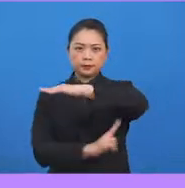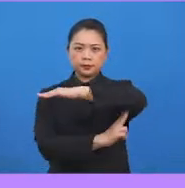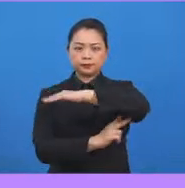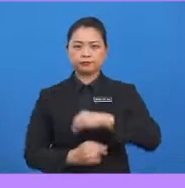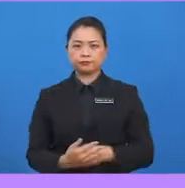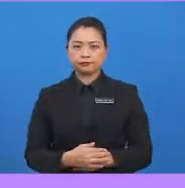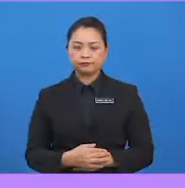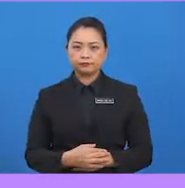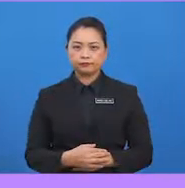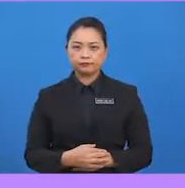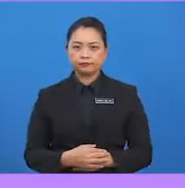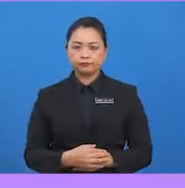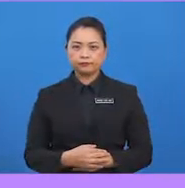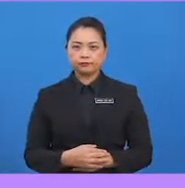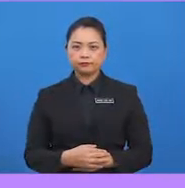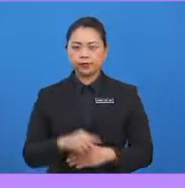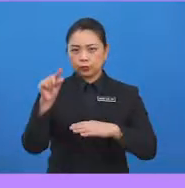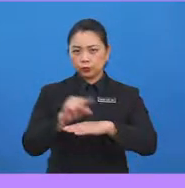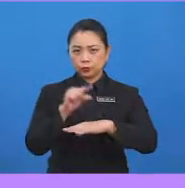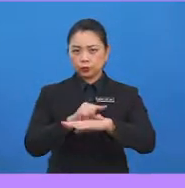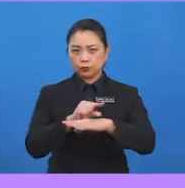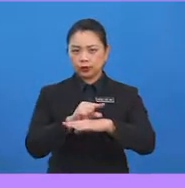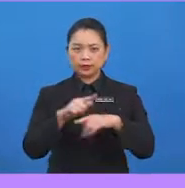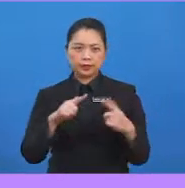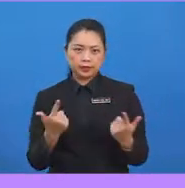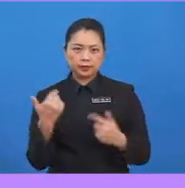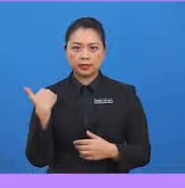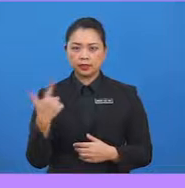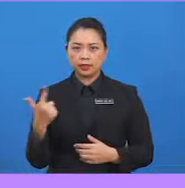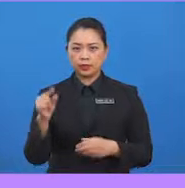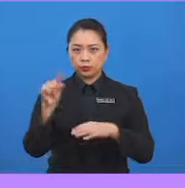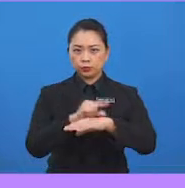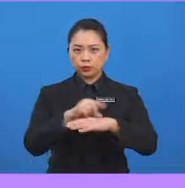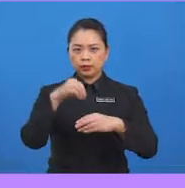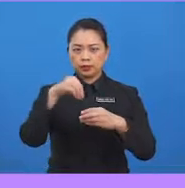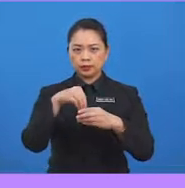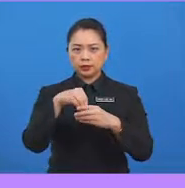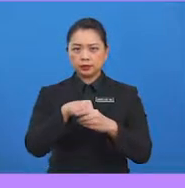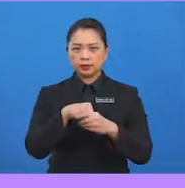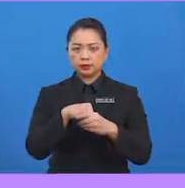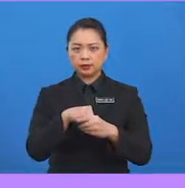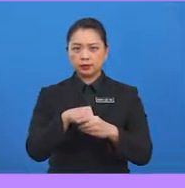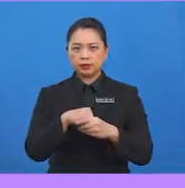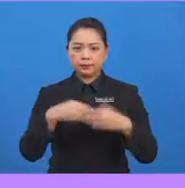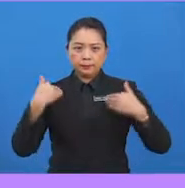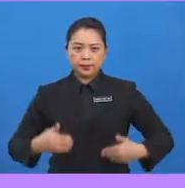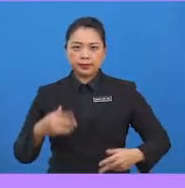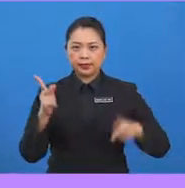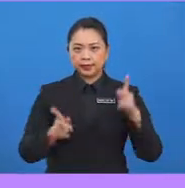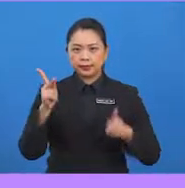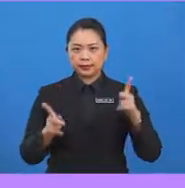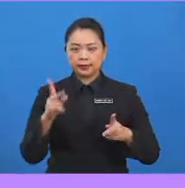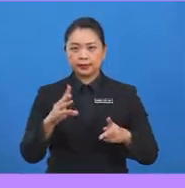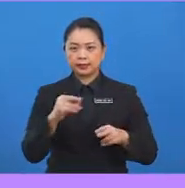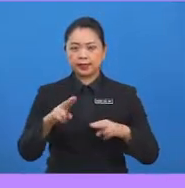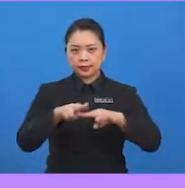Antara kegunaan keluli yang lain ialah digunakan dalam membuat badan kenderaan dan